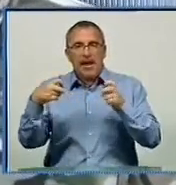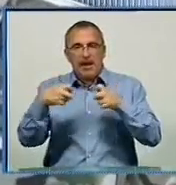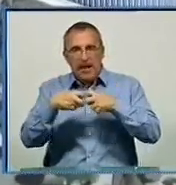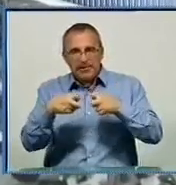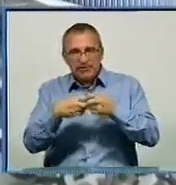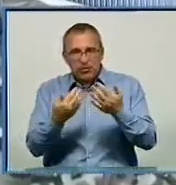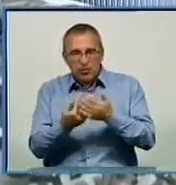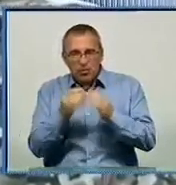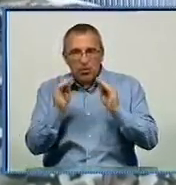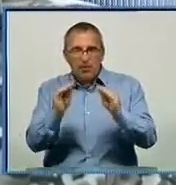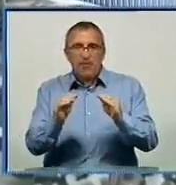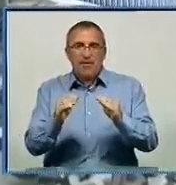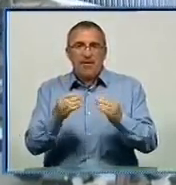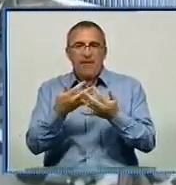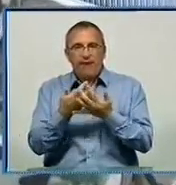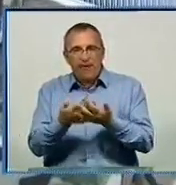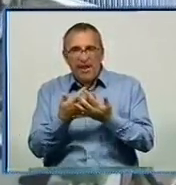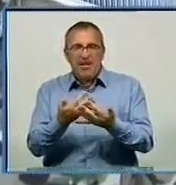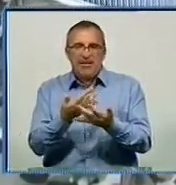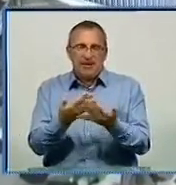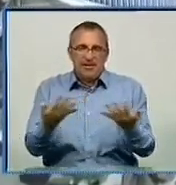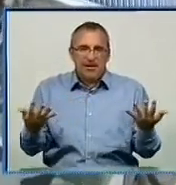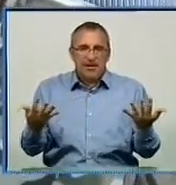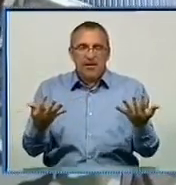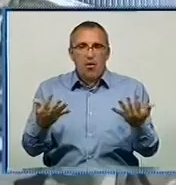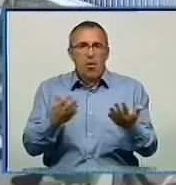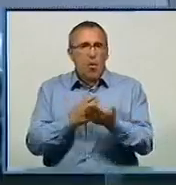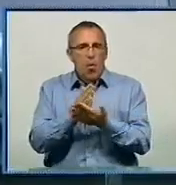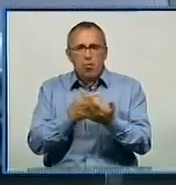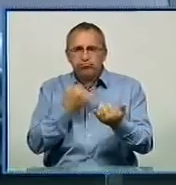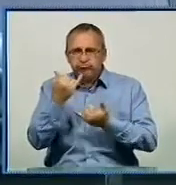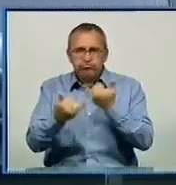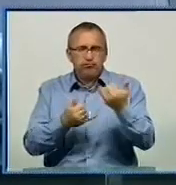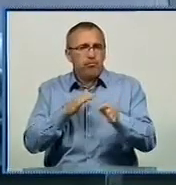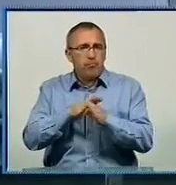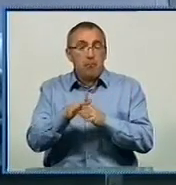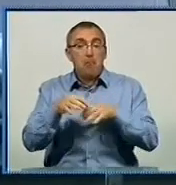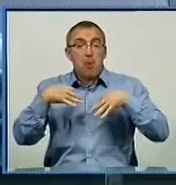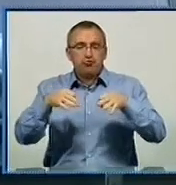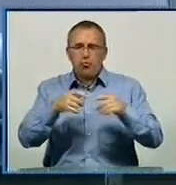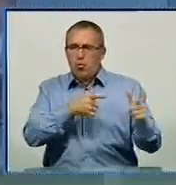поменяли. Масла, фильтра. Да. То есть ее обслужили полностью, машина готова.